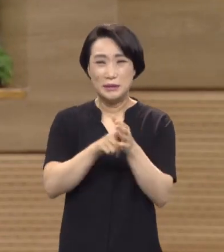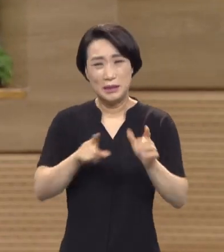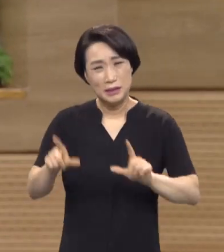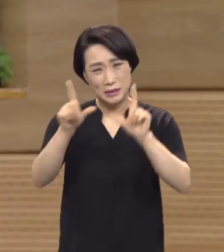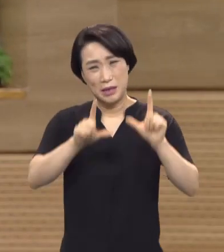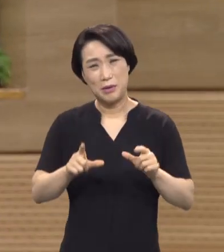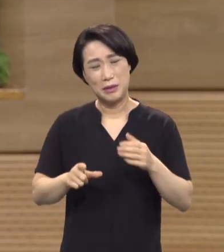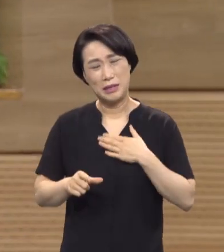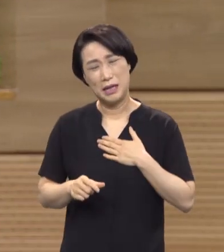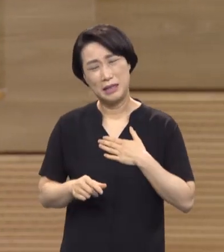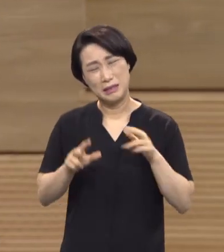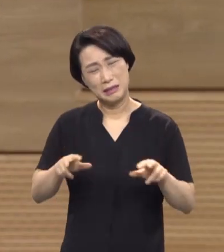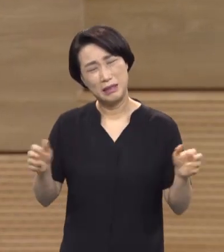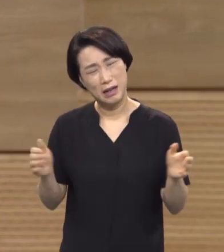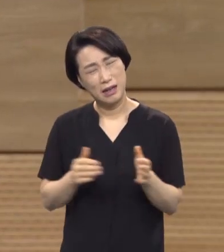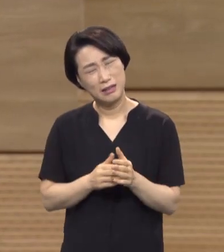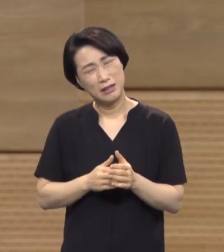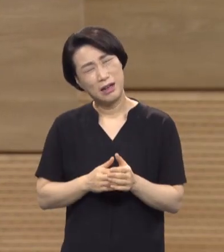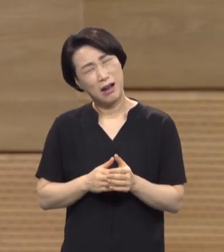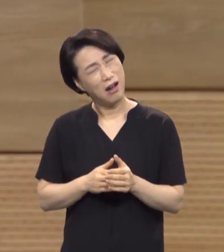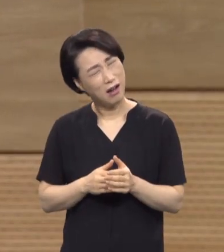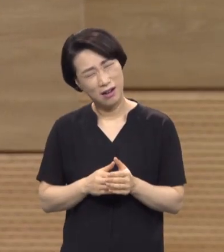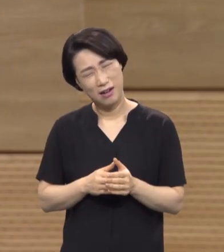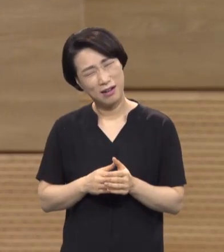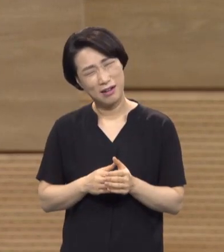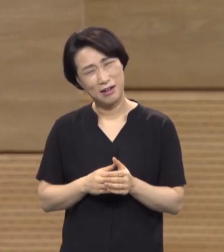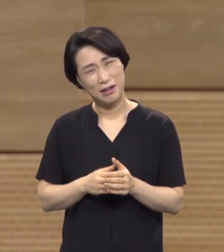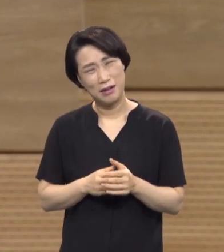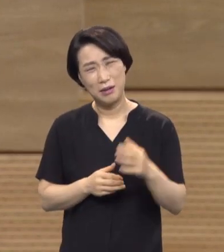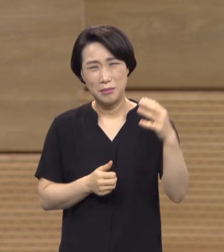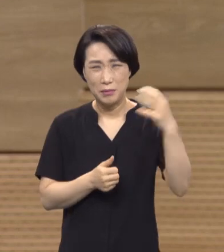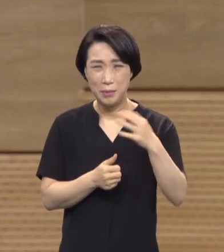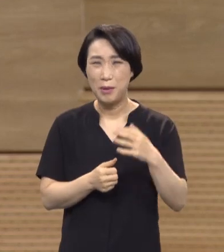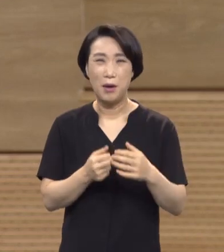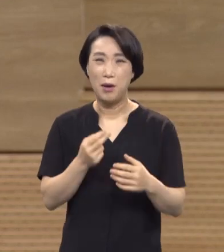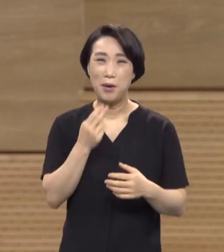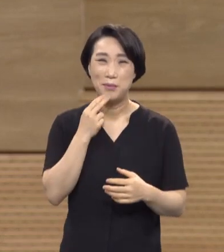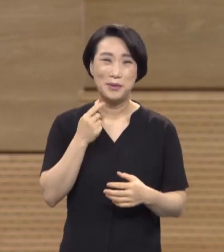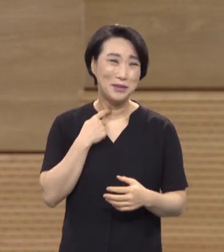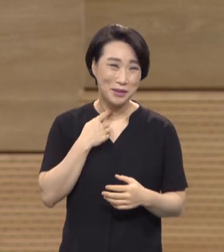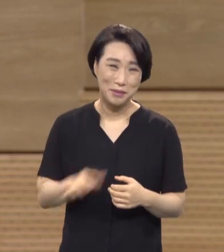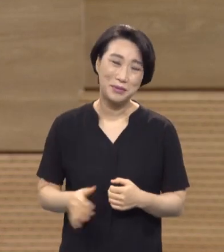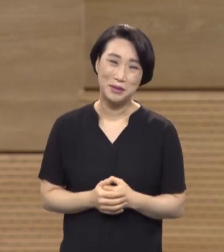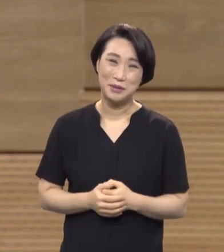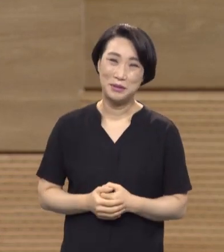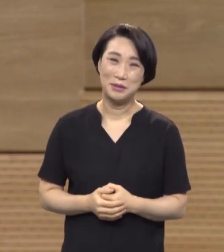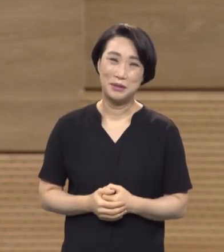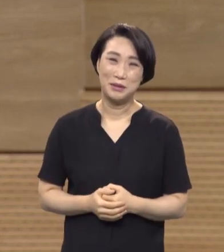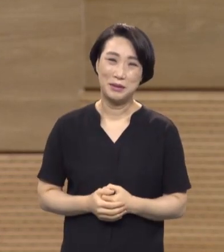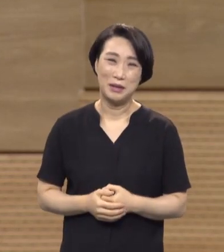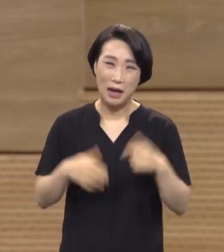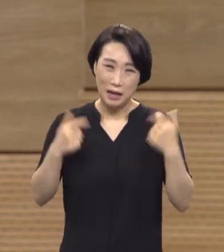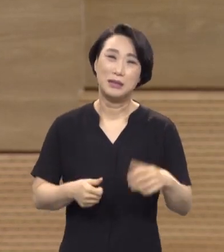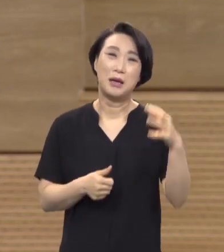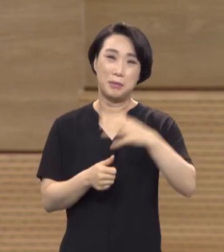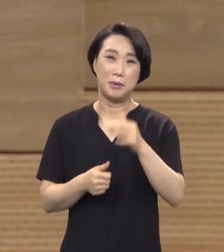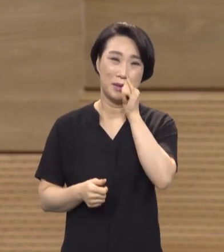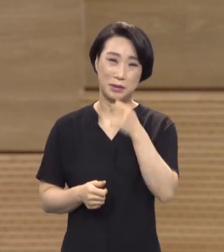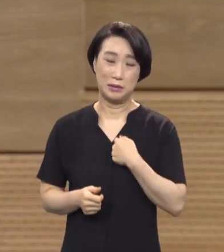신앙생활 하면서 지금까지 뭐, 핍박을 안 봐도 본 때가 없잖아요. 안 봐도 본